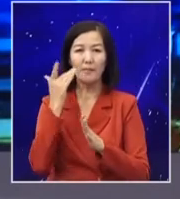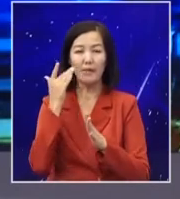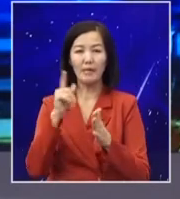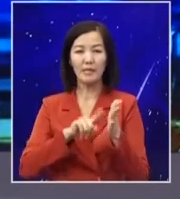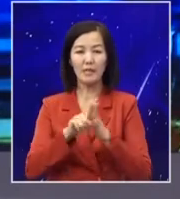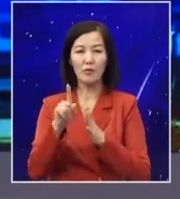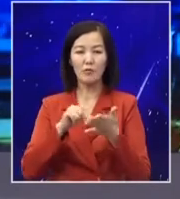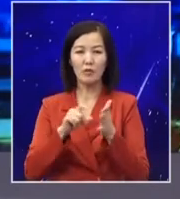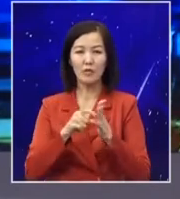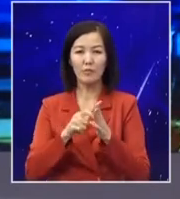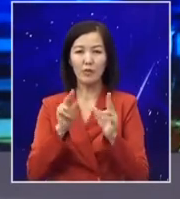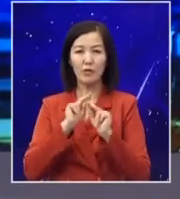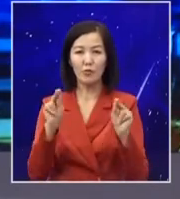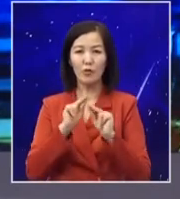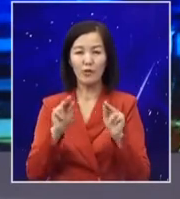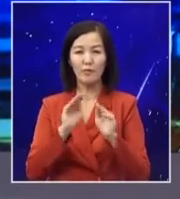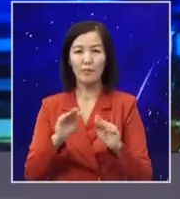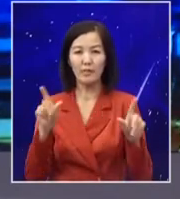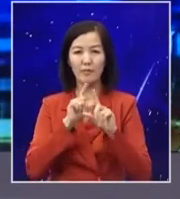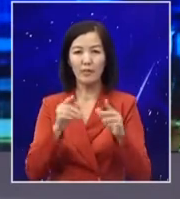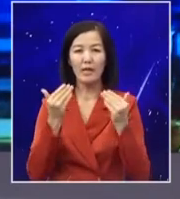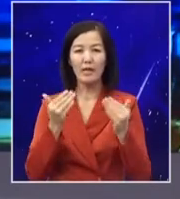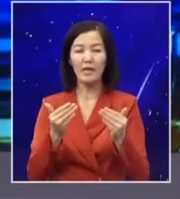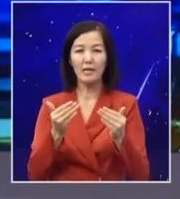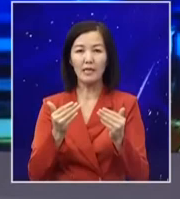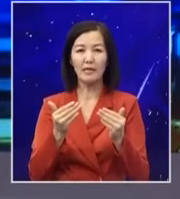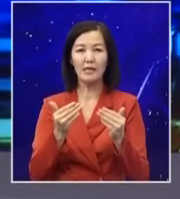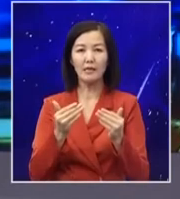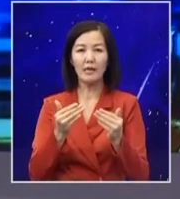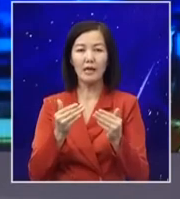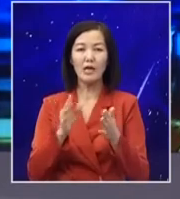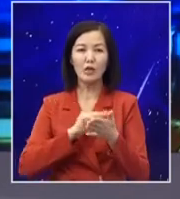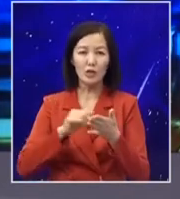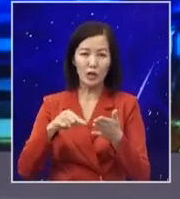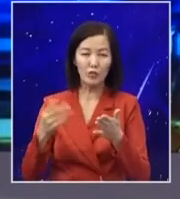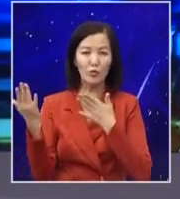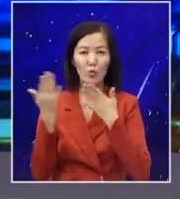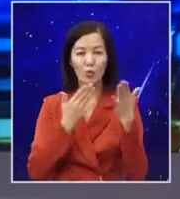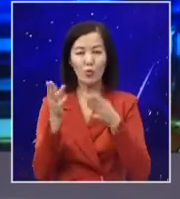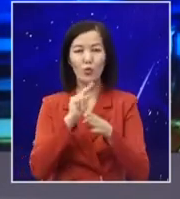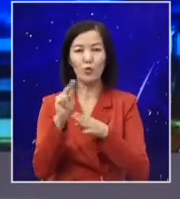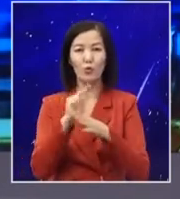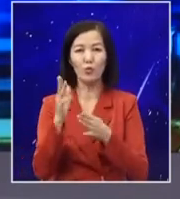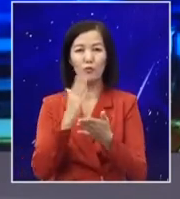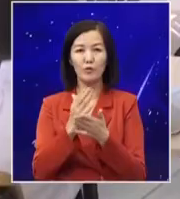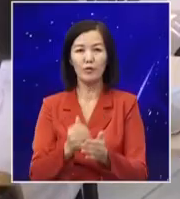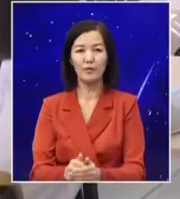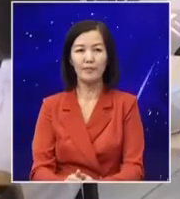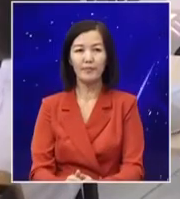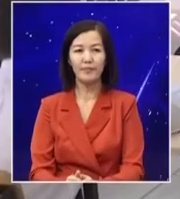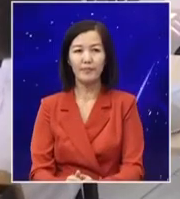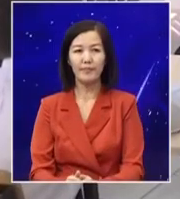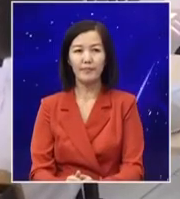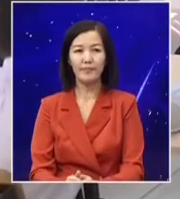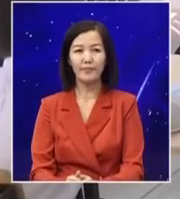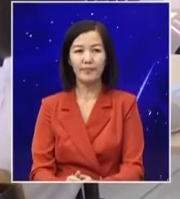бастауыш сыныптарды оқытып, мектеп табалдырығынан енді аттаған бүлдіршіндерге әріп танытып, қалам ұстатып жүр. Ұяда